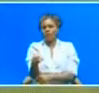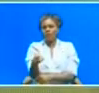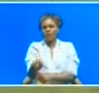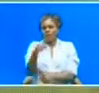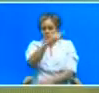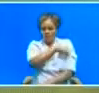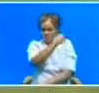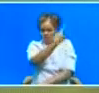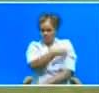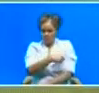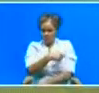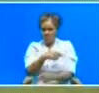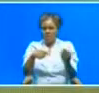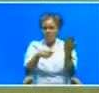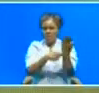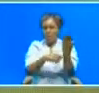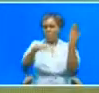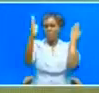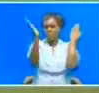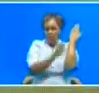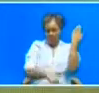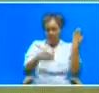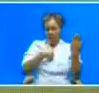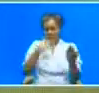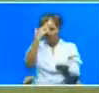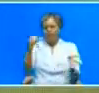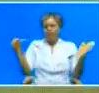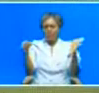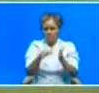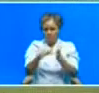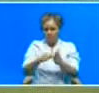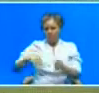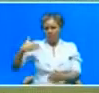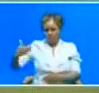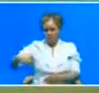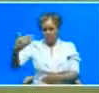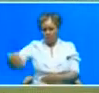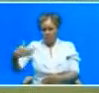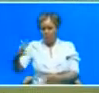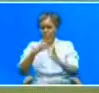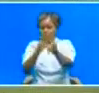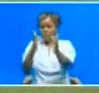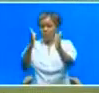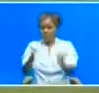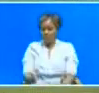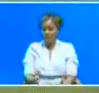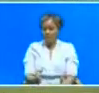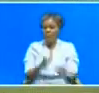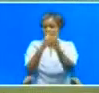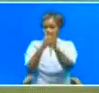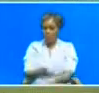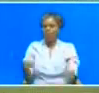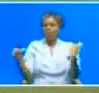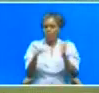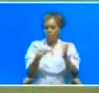Hospitali hiyo imejipatia sifa isiyofaa kutokana na matatizo yanayoikumba. Na kama anavyoripoti Robert Wanyonyi,